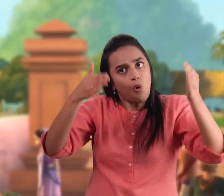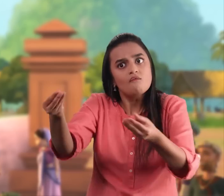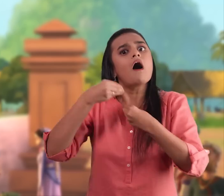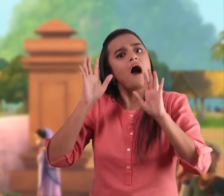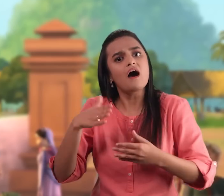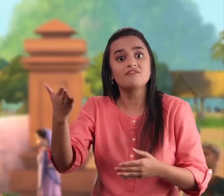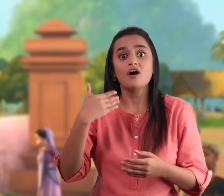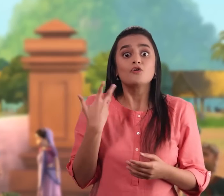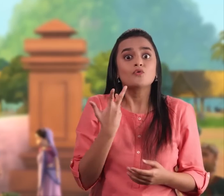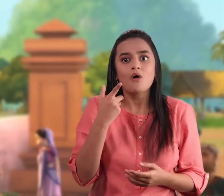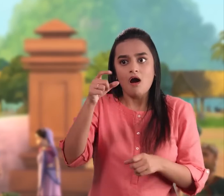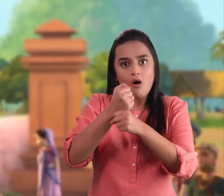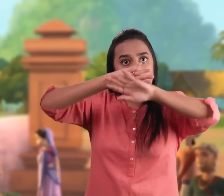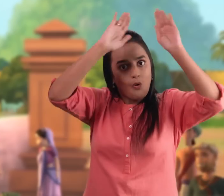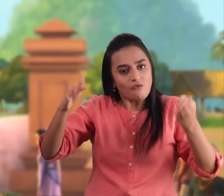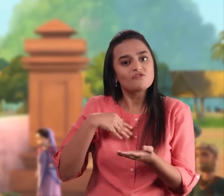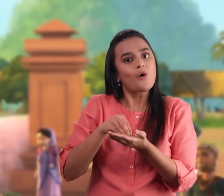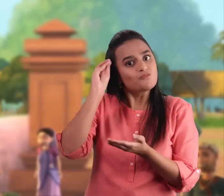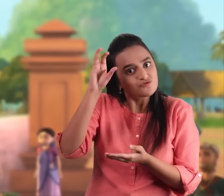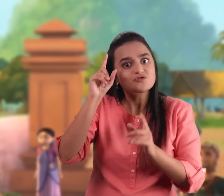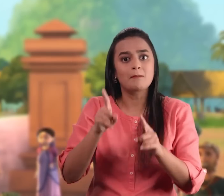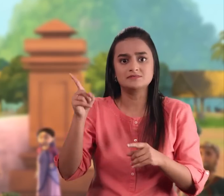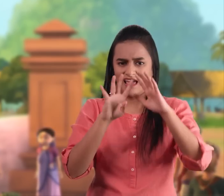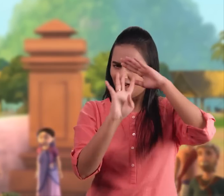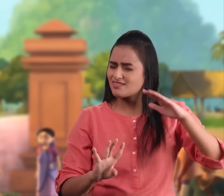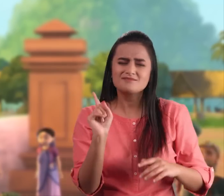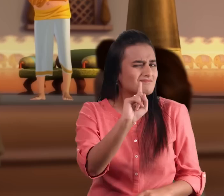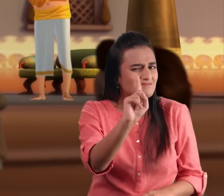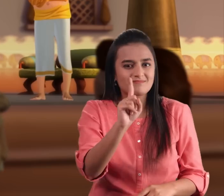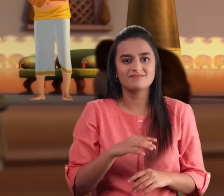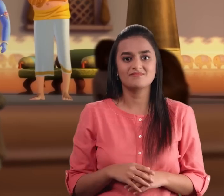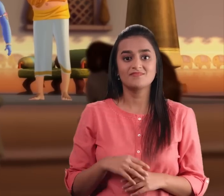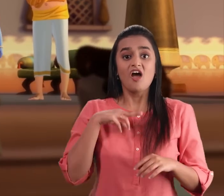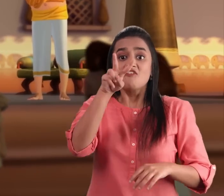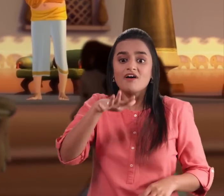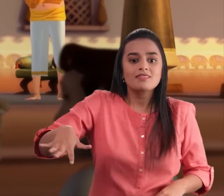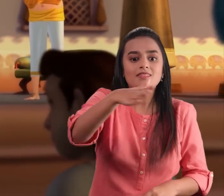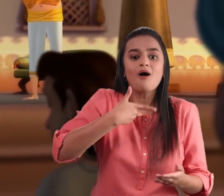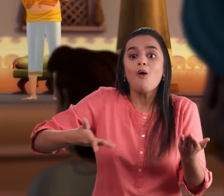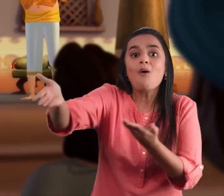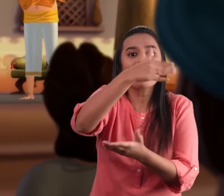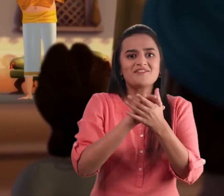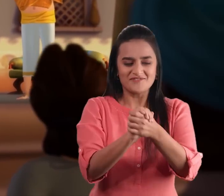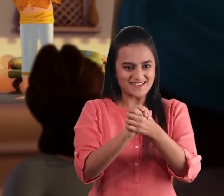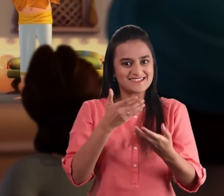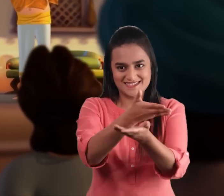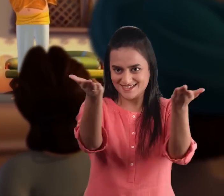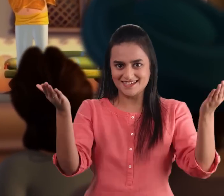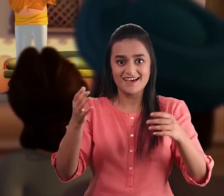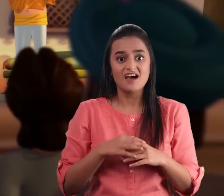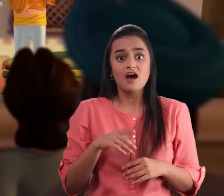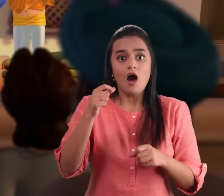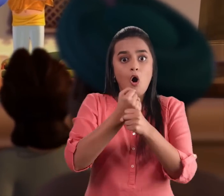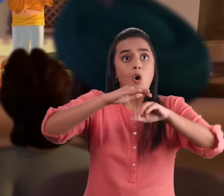हैं, इसलिए हमें गोवर्धन की पूजा करनी चाहिए, ना कि इंद्र की। मेरे वृंदावन के प्यारे मित्रों,